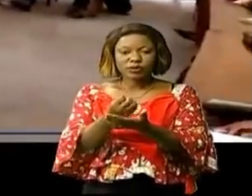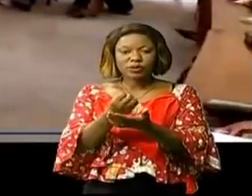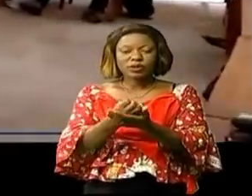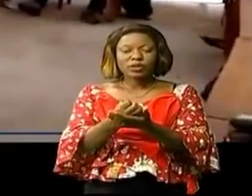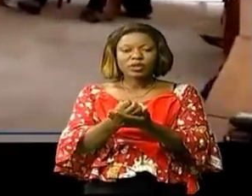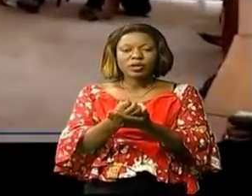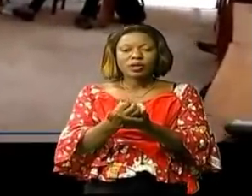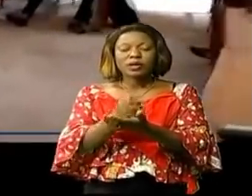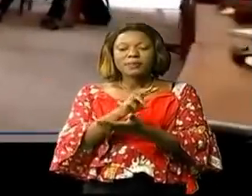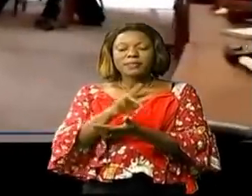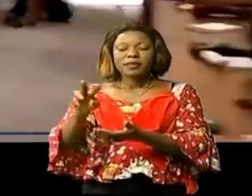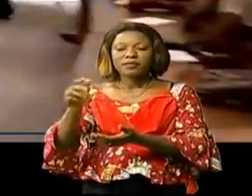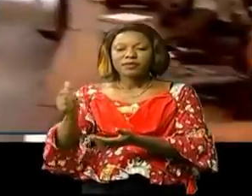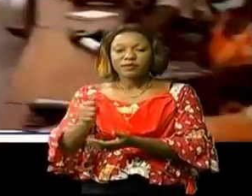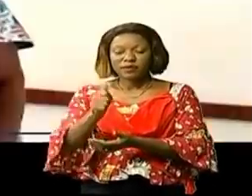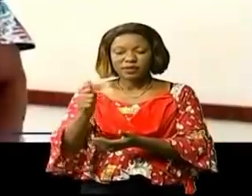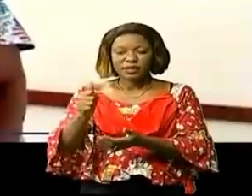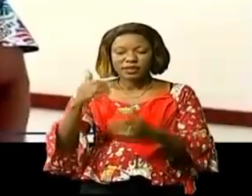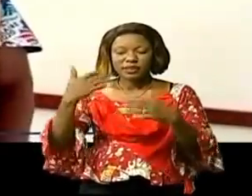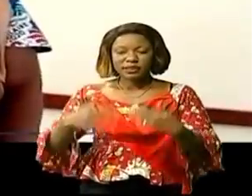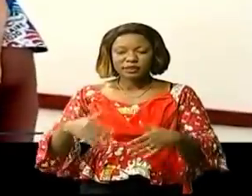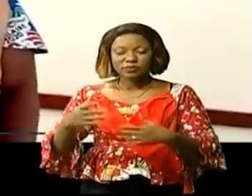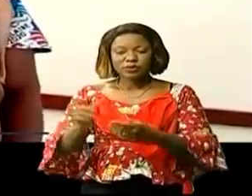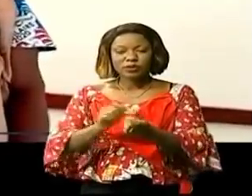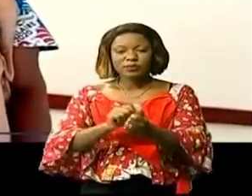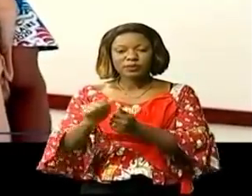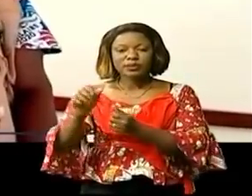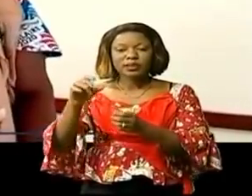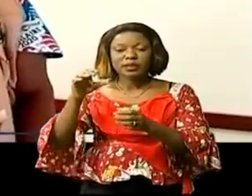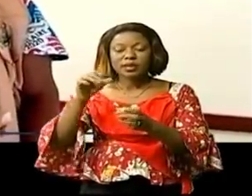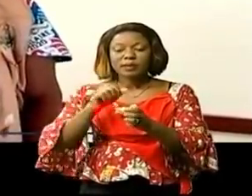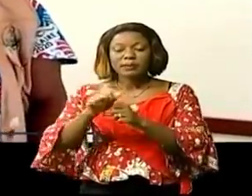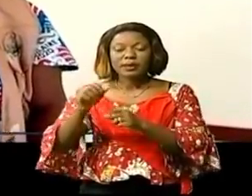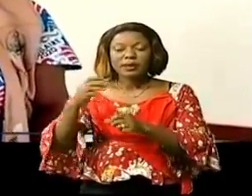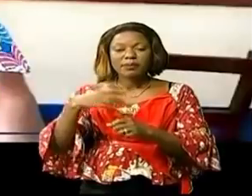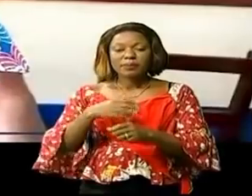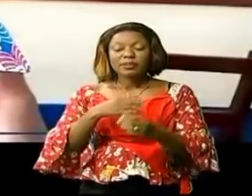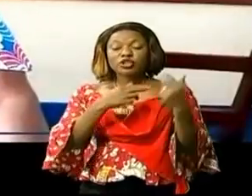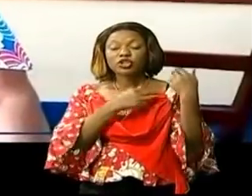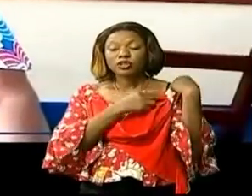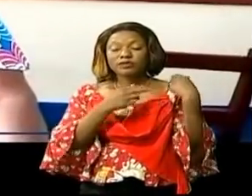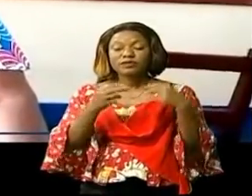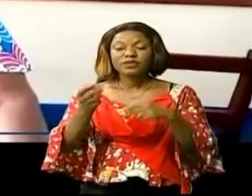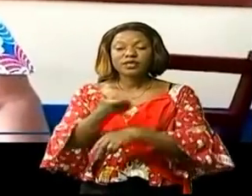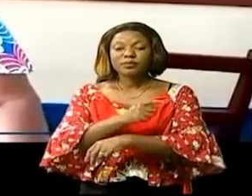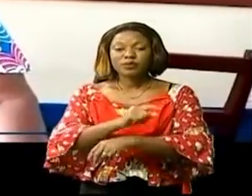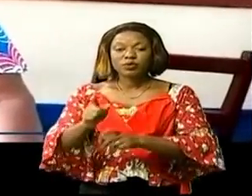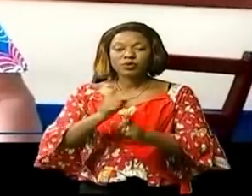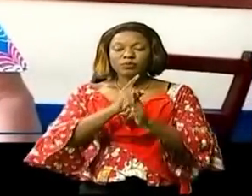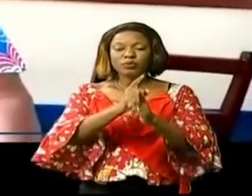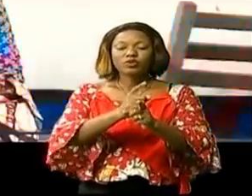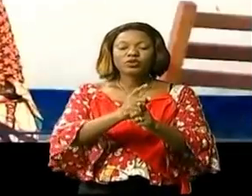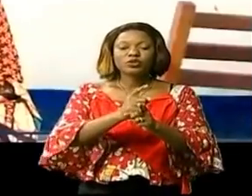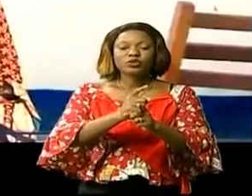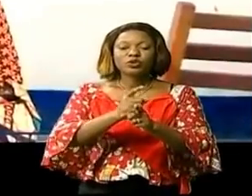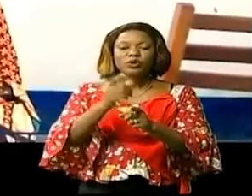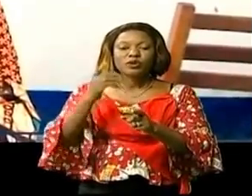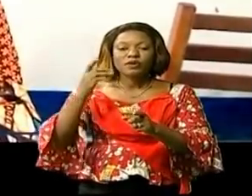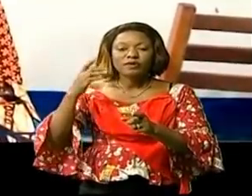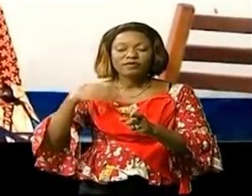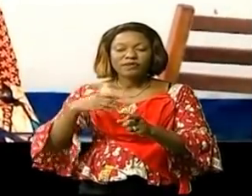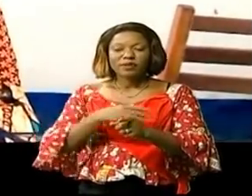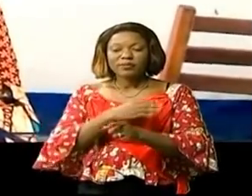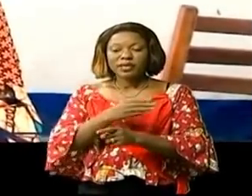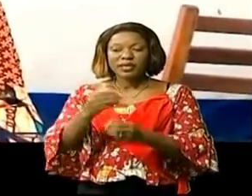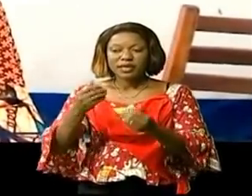décembre 2021, cérémonie présidée par Madame Bertine Mputu, chef de bureau protection femmes et enfants, représentante